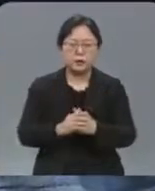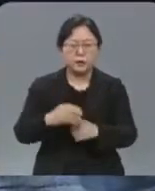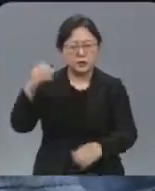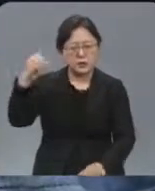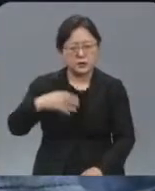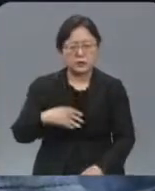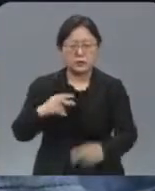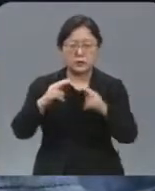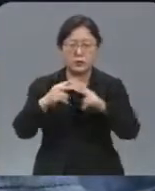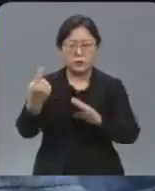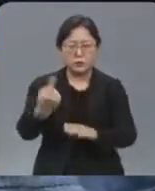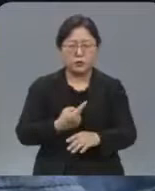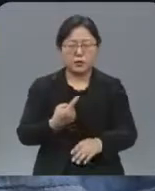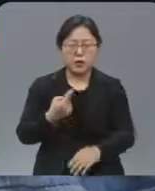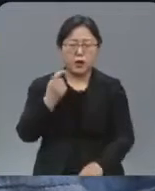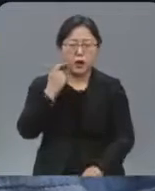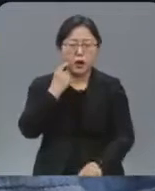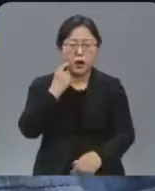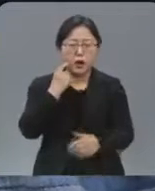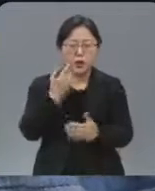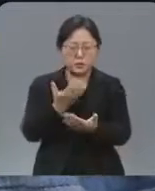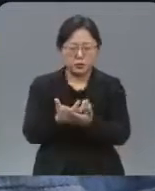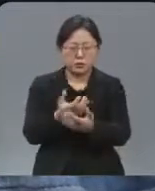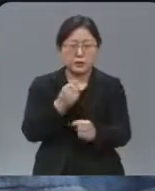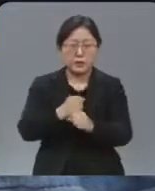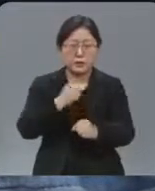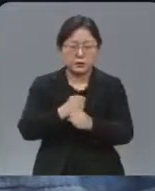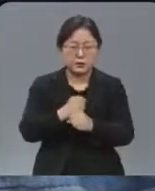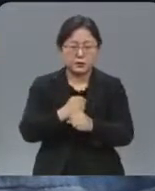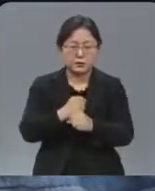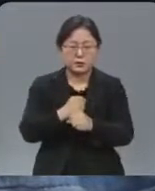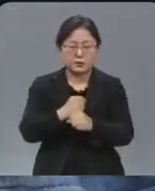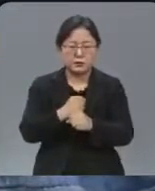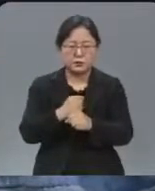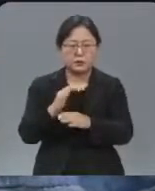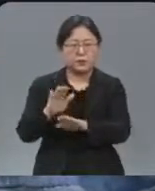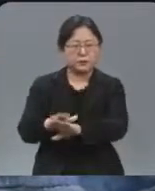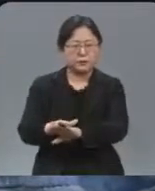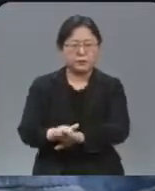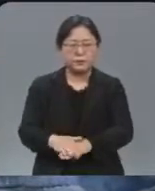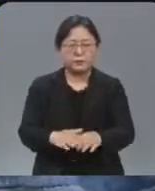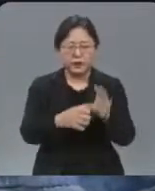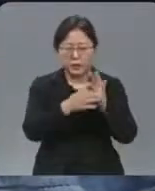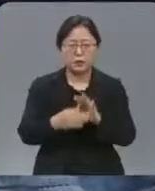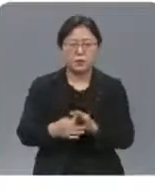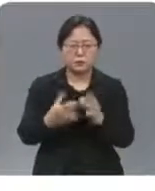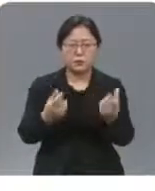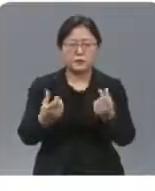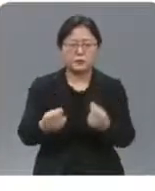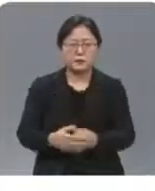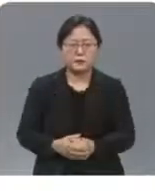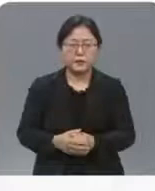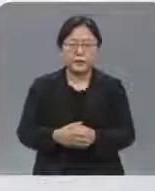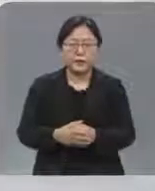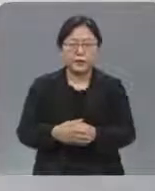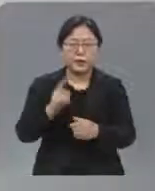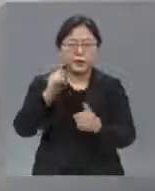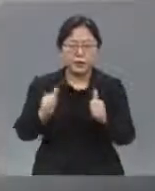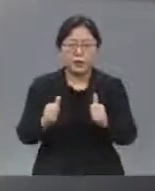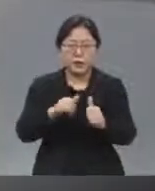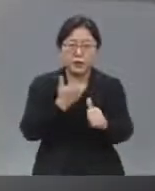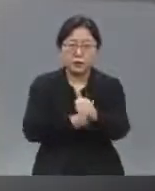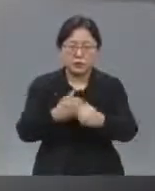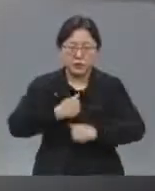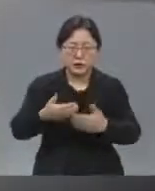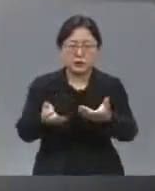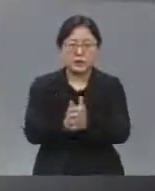수업을 쏘 그럼 외모처럼 들어오고 서 우선 모를 줄 모르고 초 구속으로 불렀어 심지어 1권 치키 및